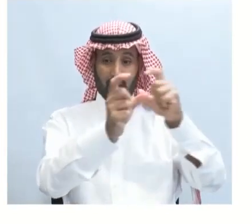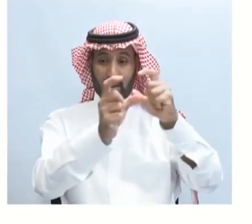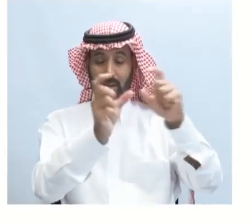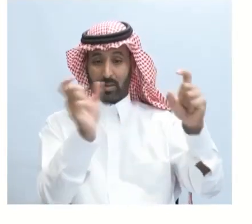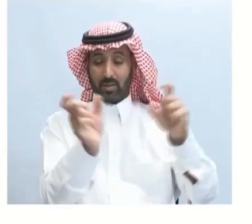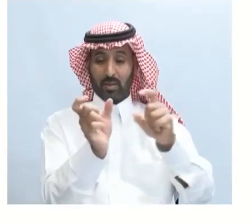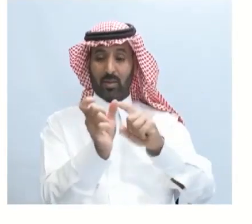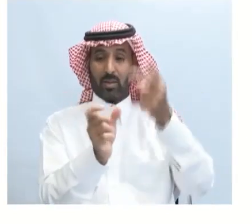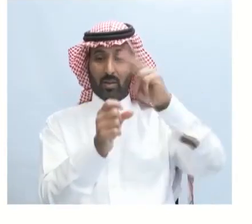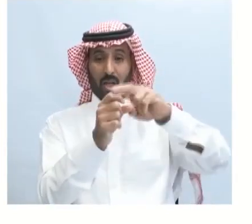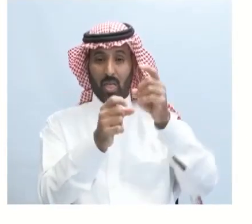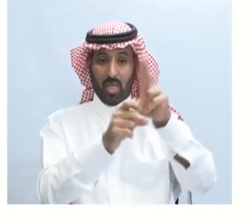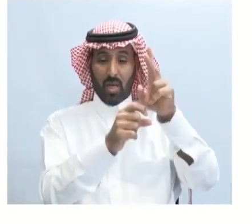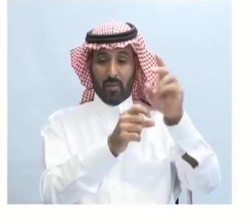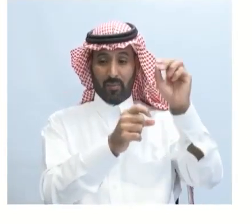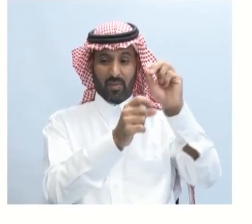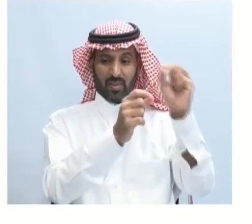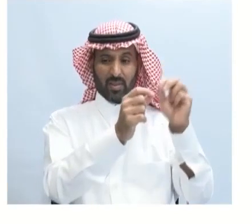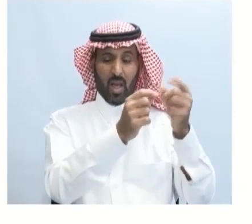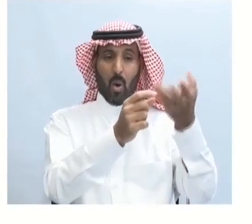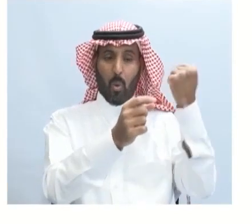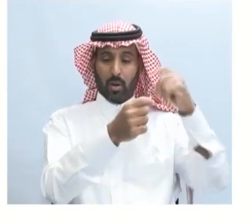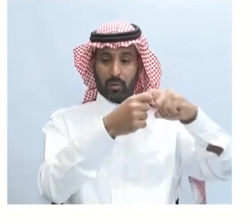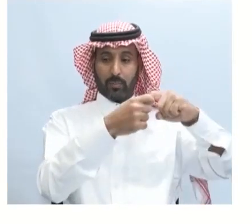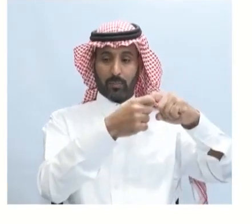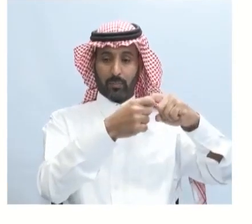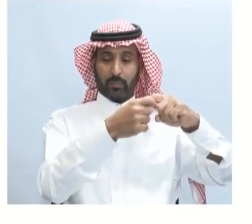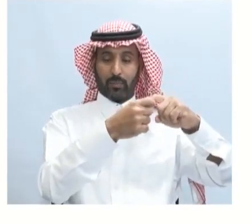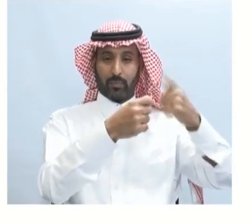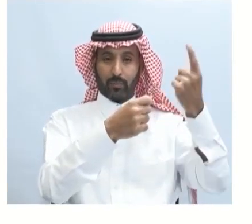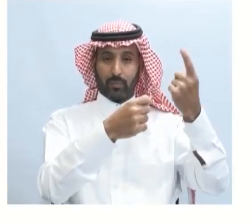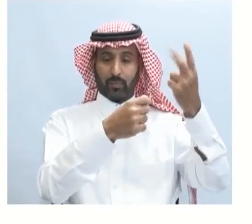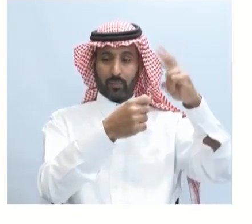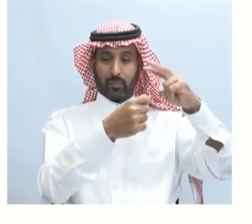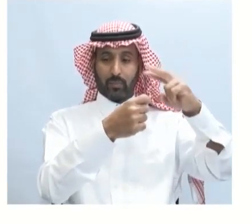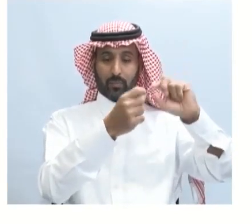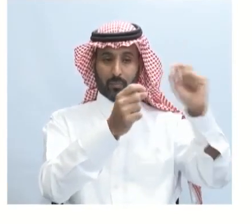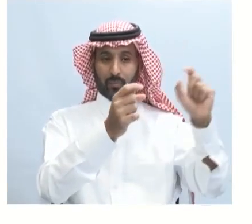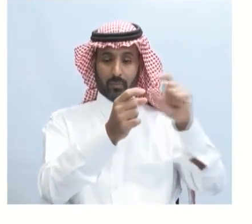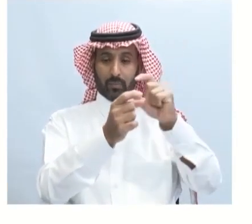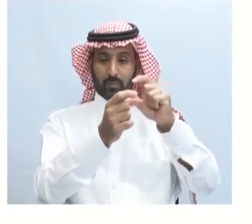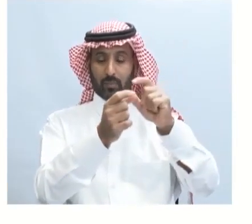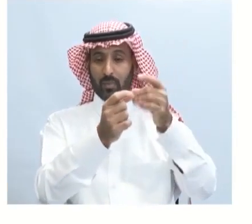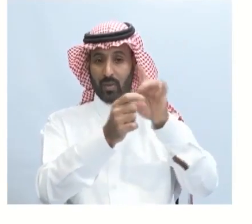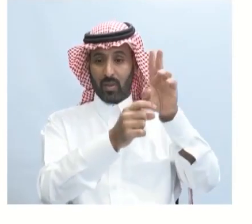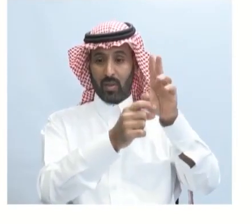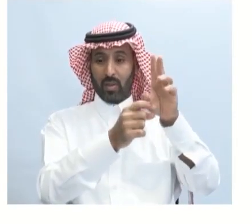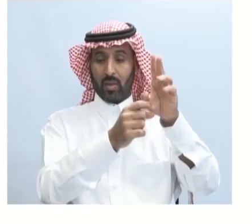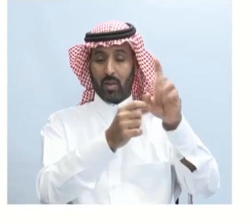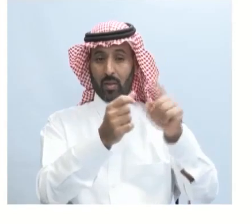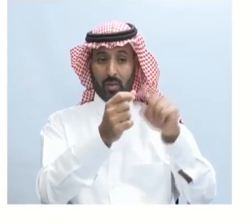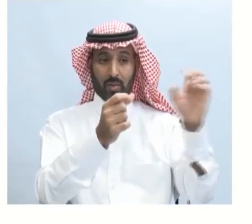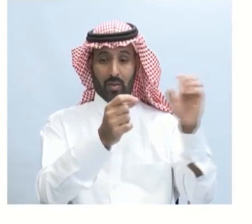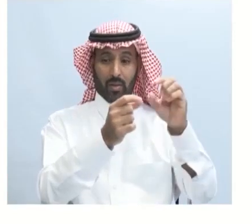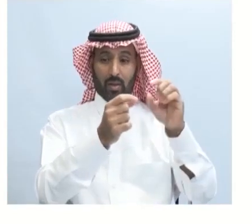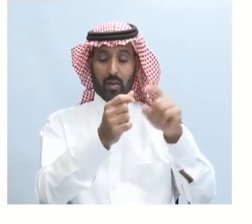متجاورتين بحذف ذرتين كانتا مرتبطتين مرتبطتين بذرتي كربون متجاوره حذف ولدي ذرتين